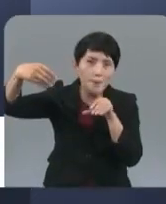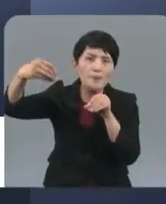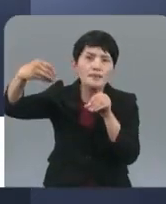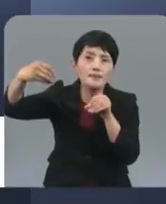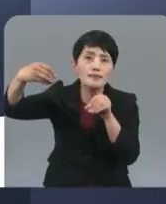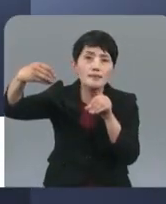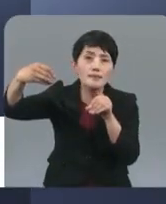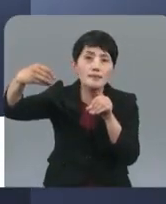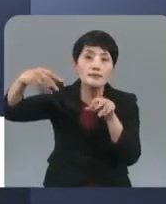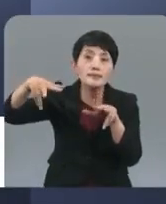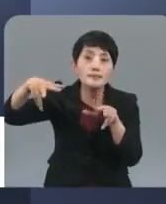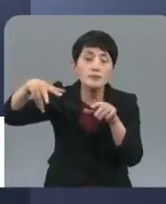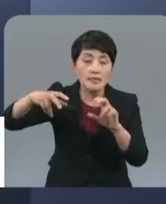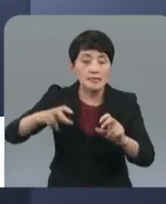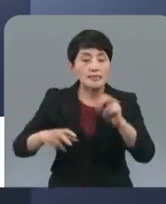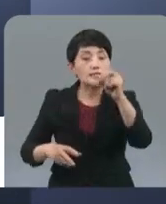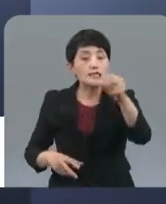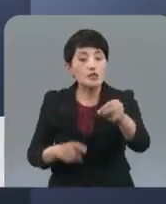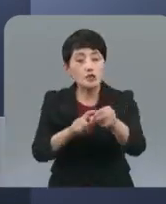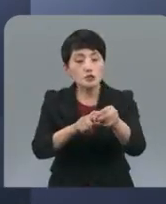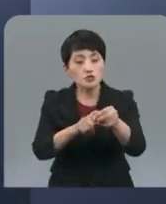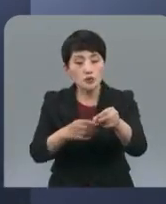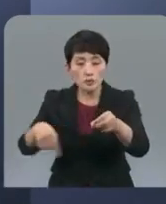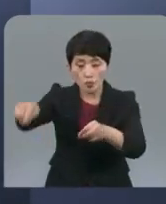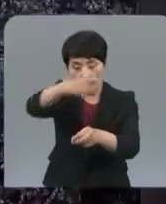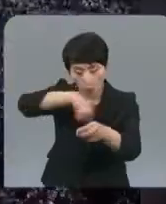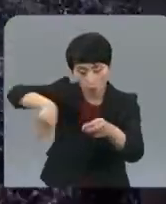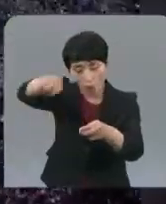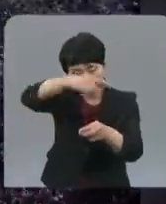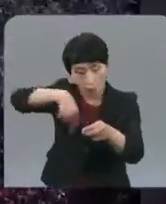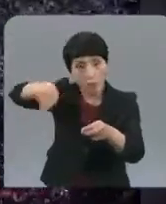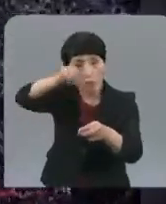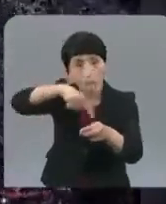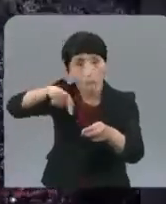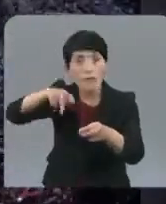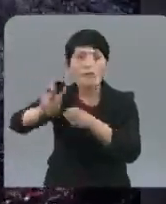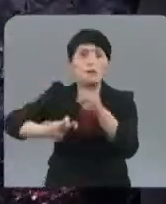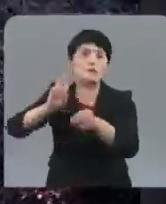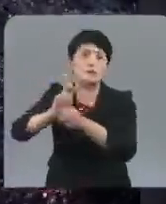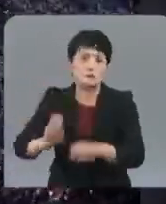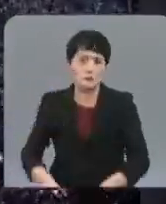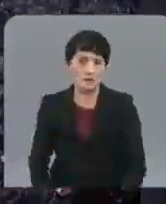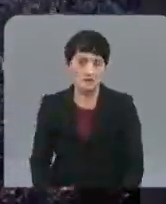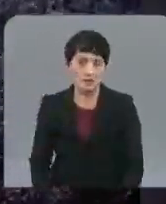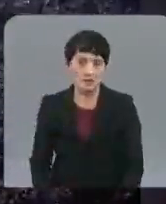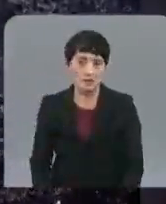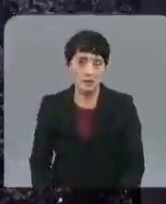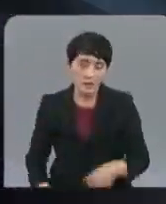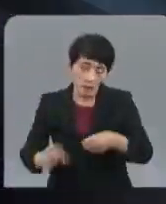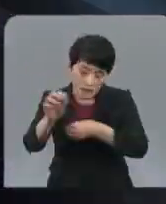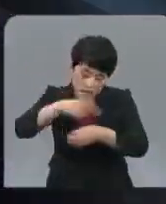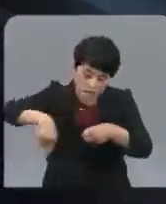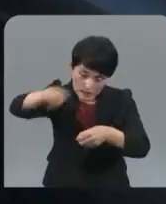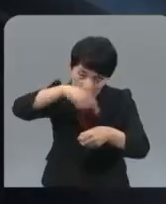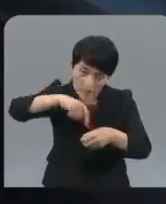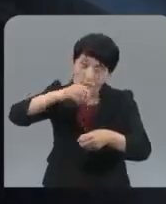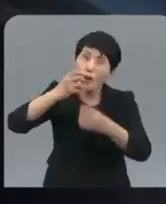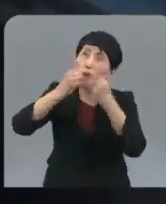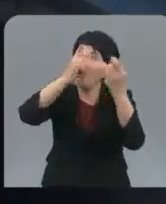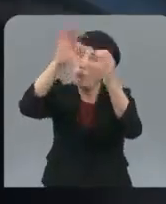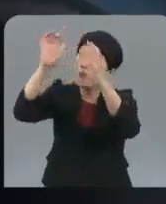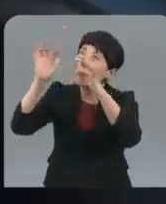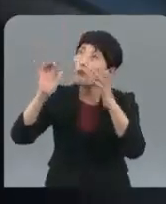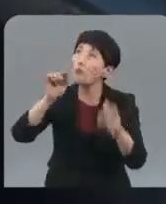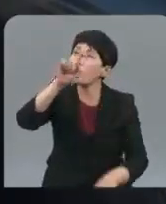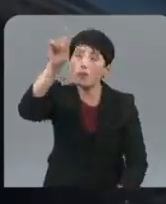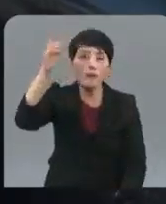cm là một vệ tinh khoa học cơ bản sau khi hoàn thành nhiệm vụ thành công vệ tinh đã cắt liên lạc với trái đất nhưng vẫn tiếp tục quay đầu đó quanh Quỹ